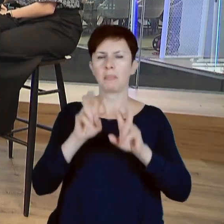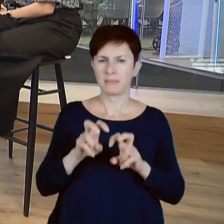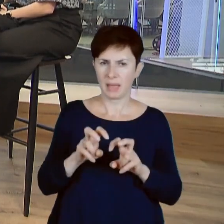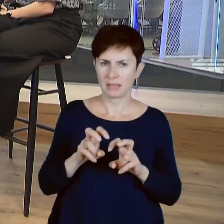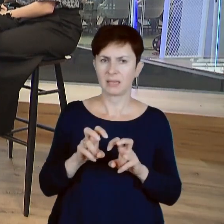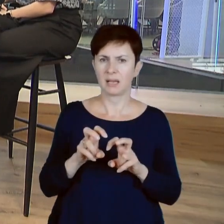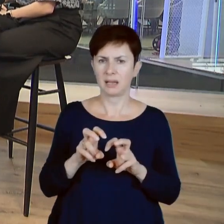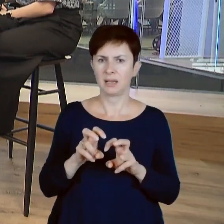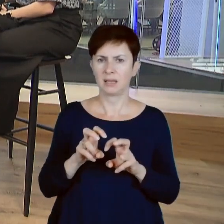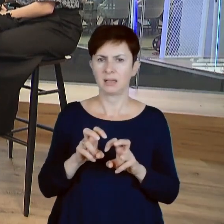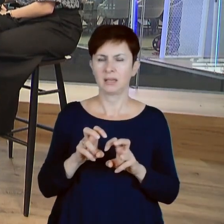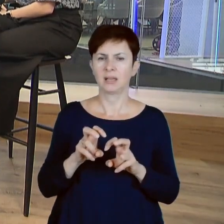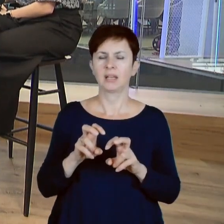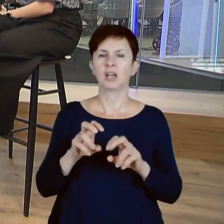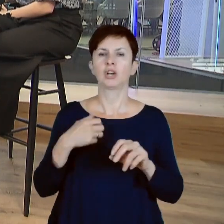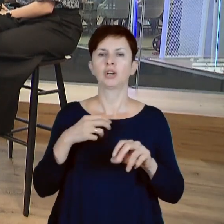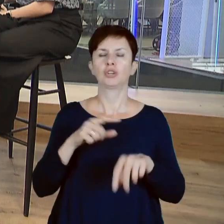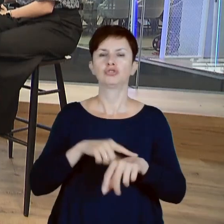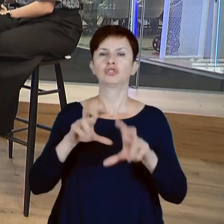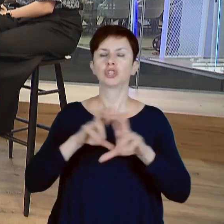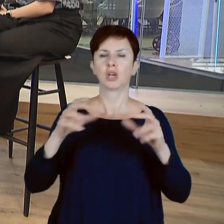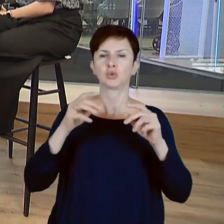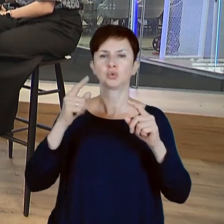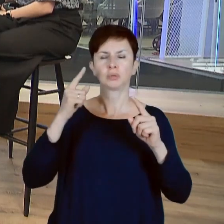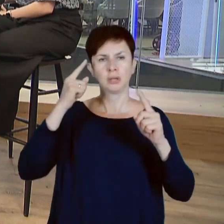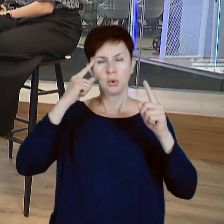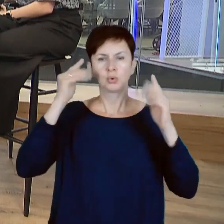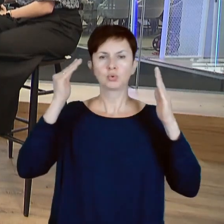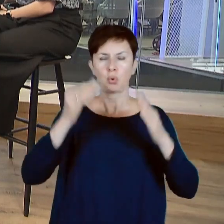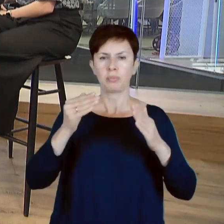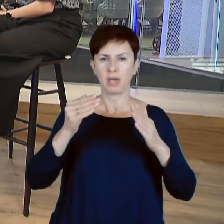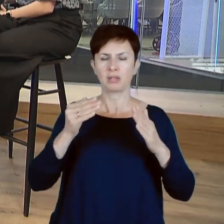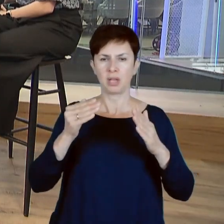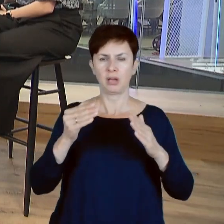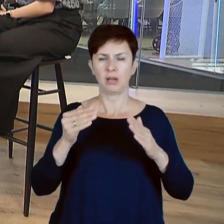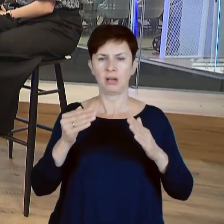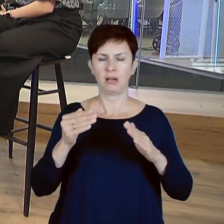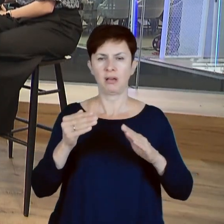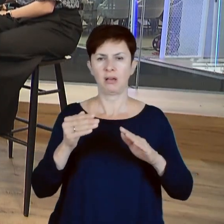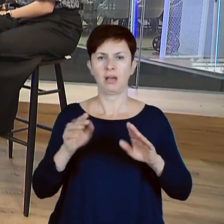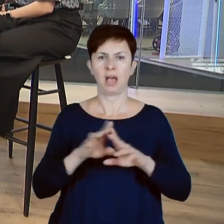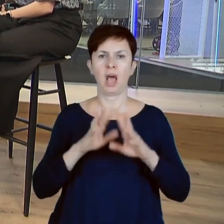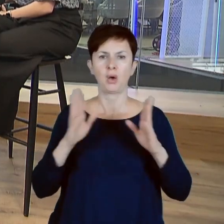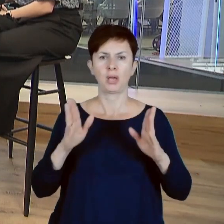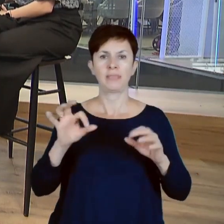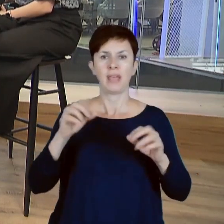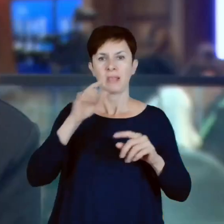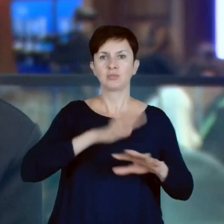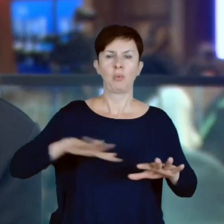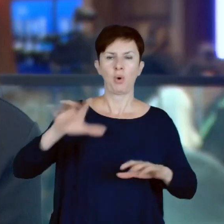kolektywny czas uwagi i ten pokazujące właśnie, jak ta uwaga na poziomie społecznym się zmniejsza. I to właśnie